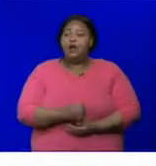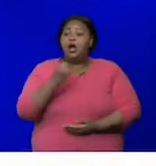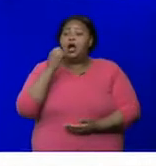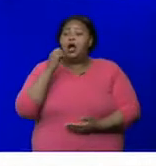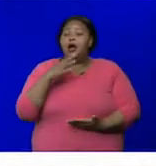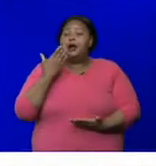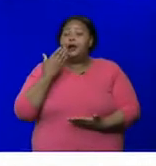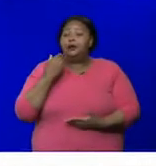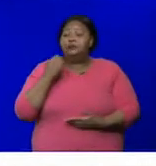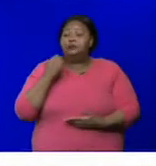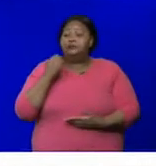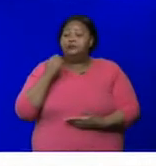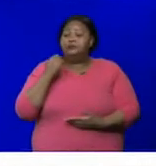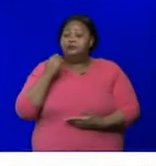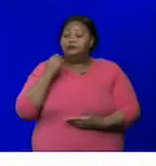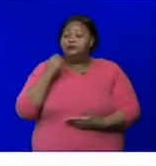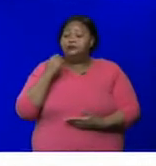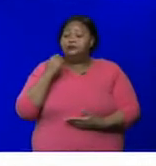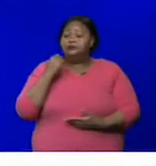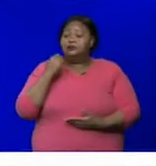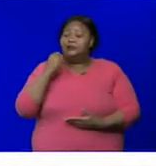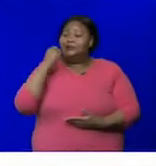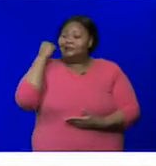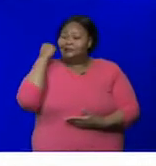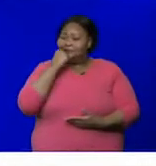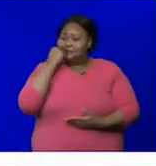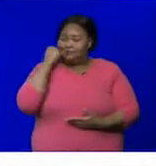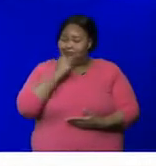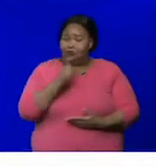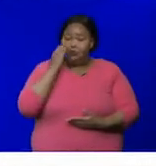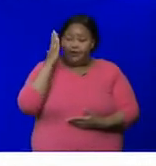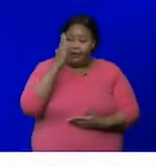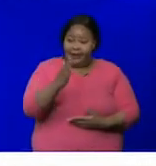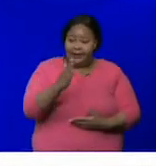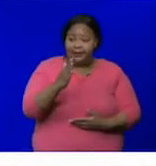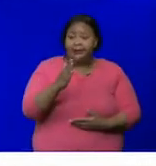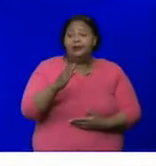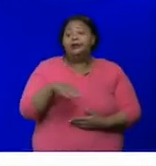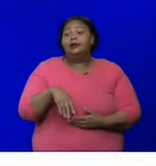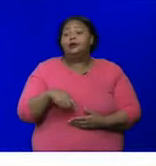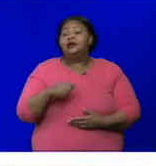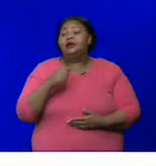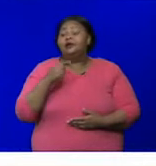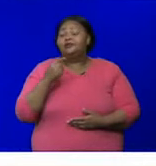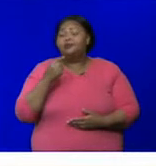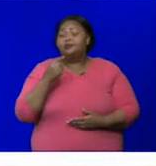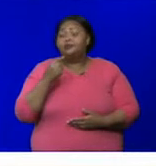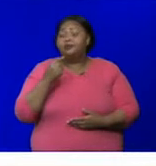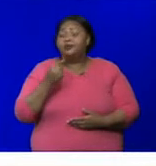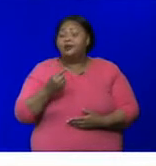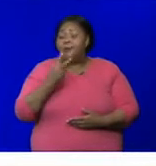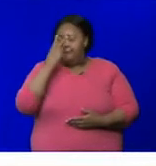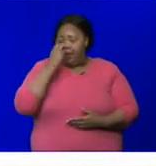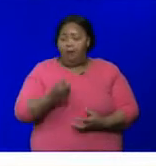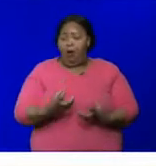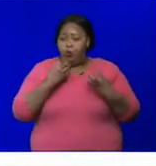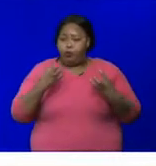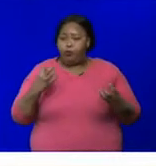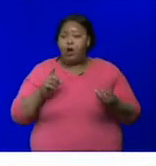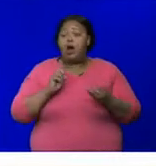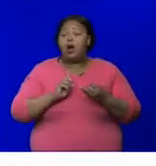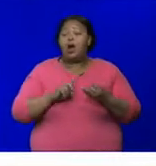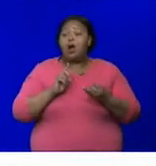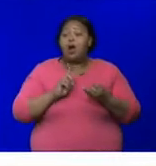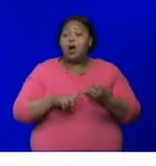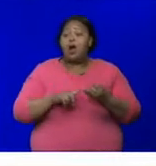emhlume kuthiwa ngumhlume coal at mhlume gold at mvembili coal at